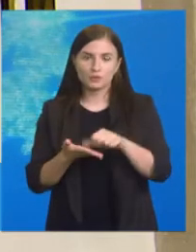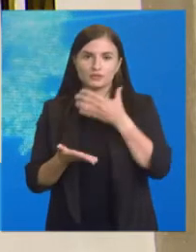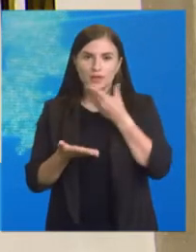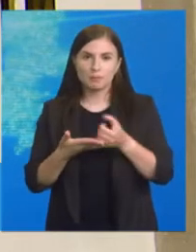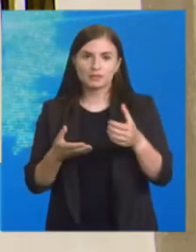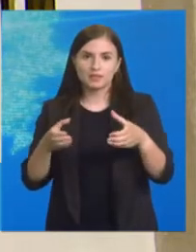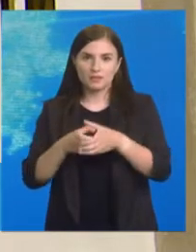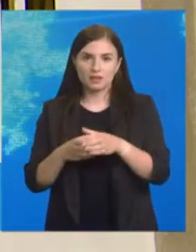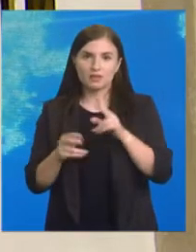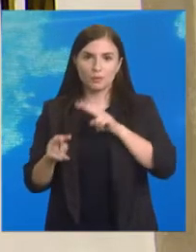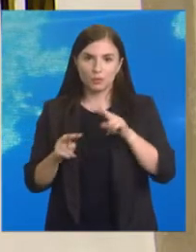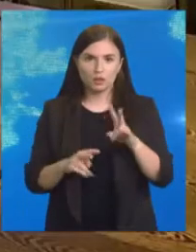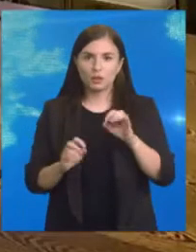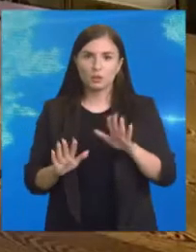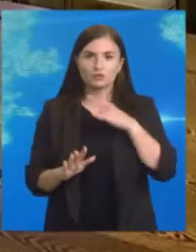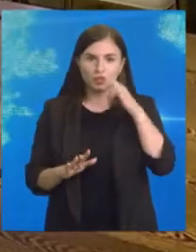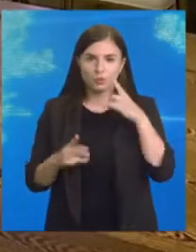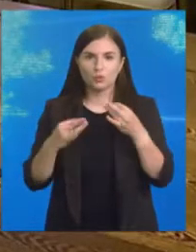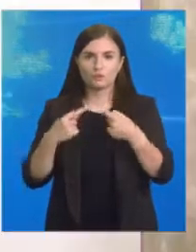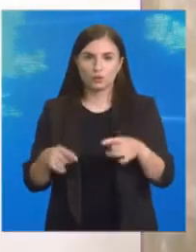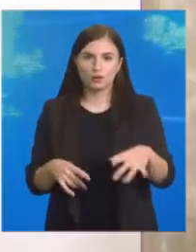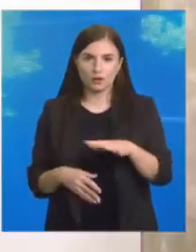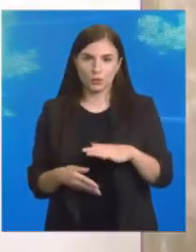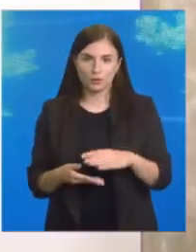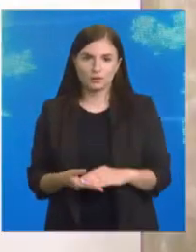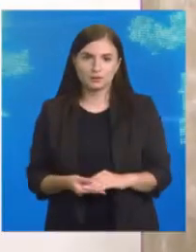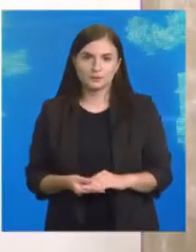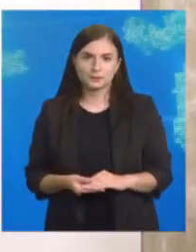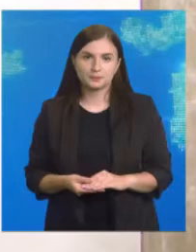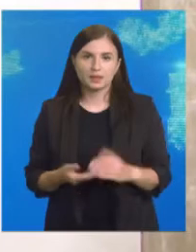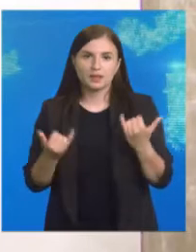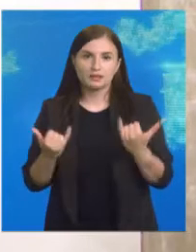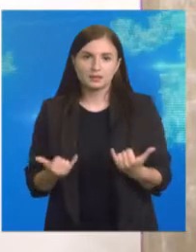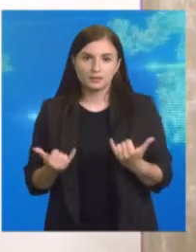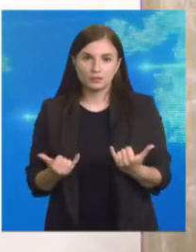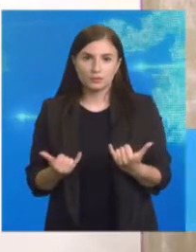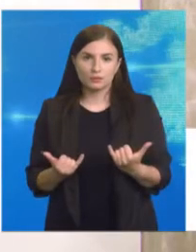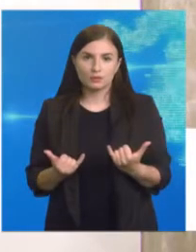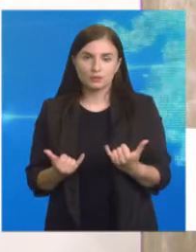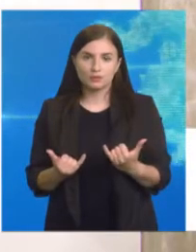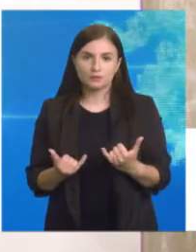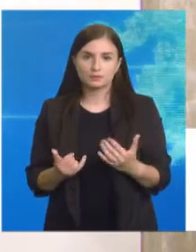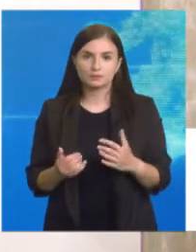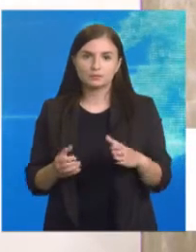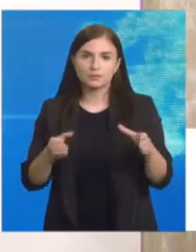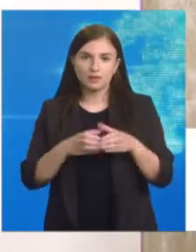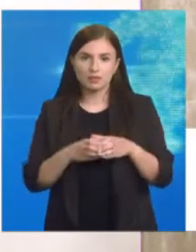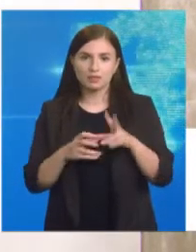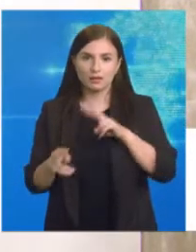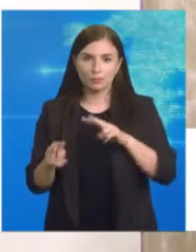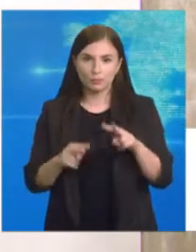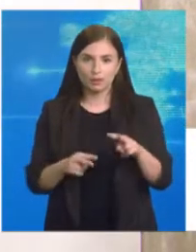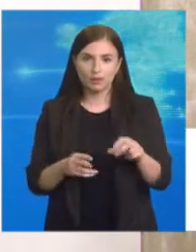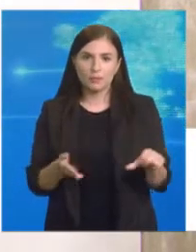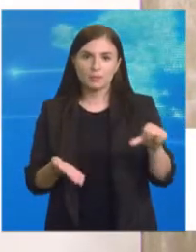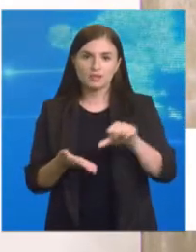качестве наблюдателей не только в Челябинске, но и в других районах. Сегодня пул наблюдателей,